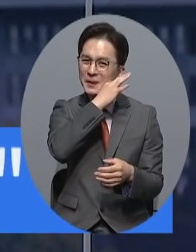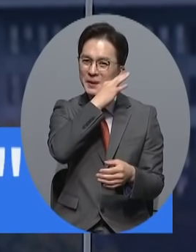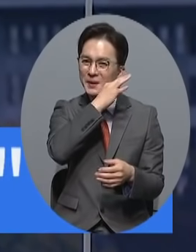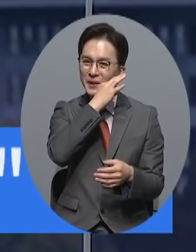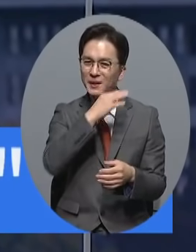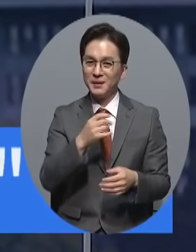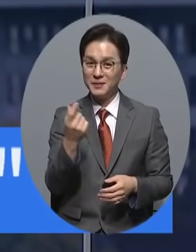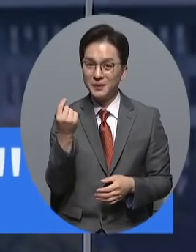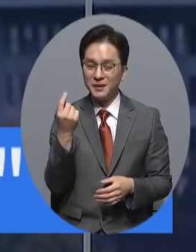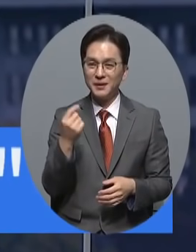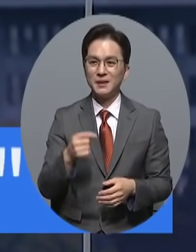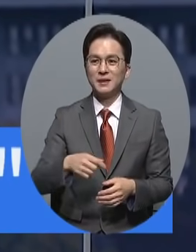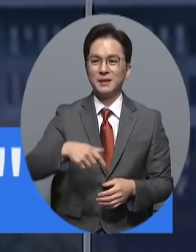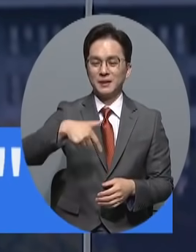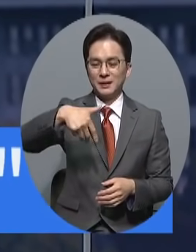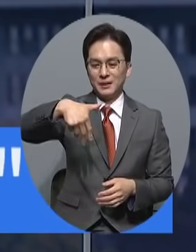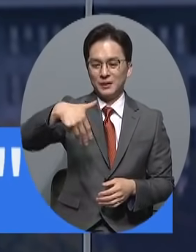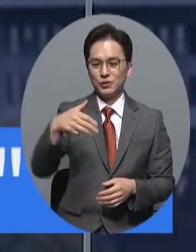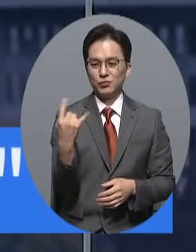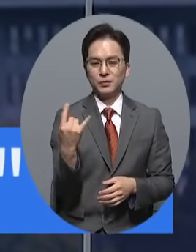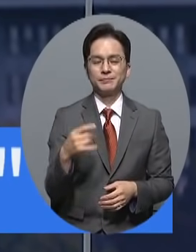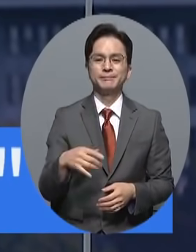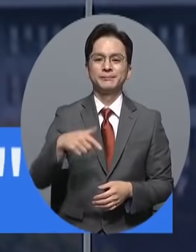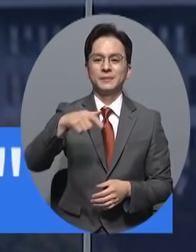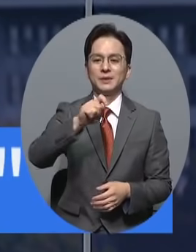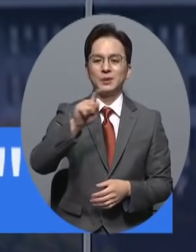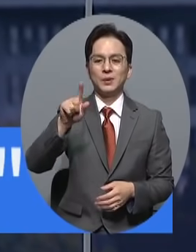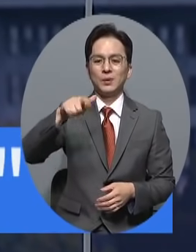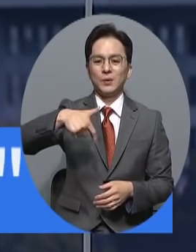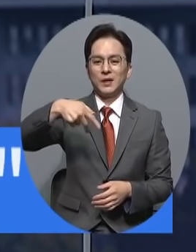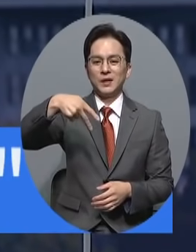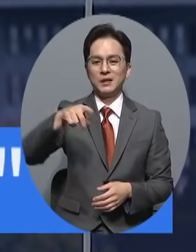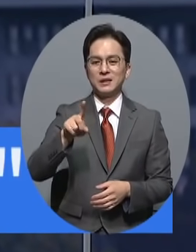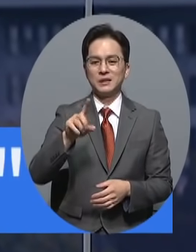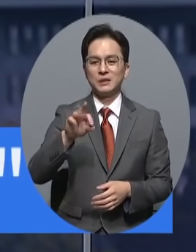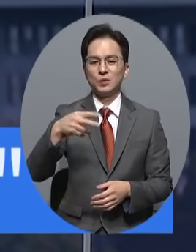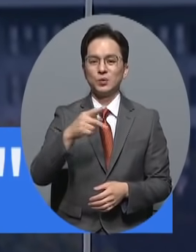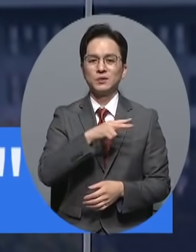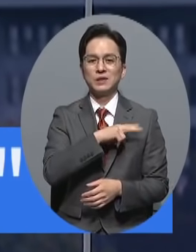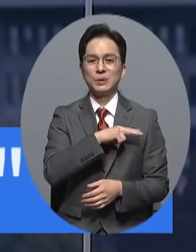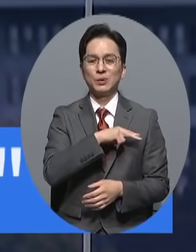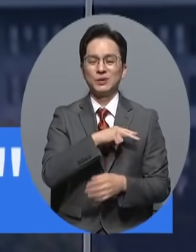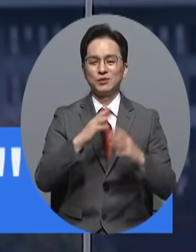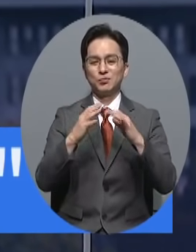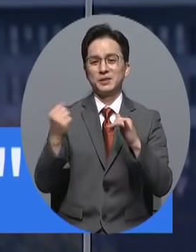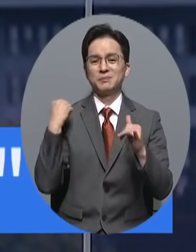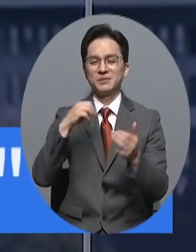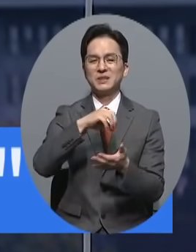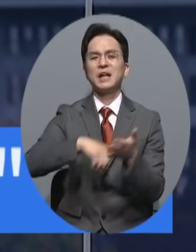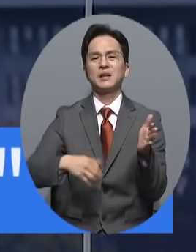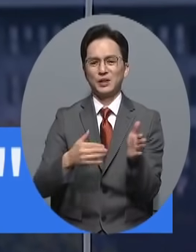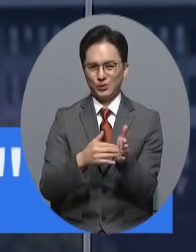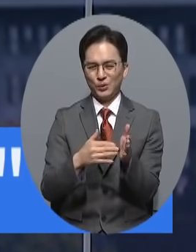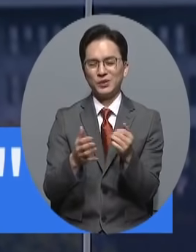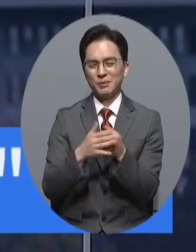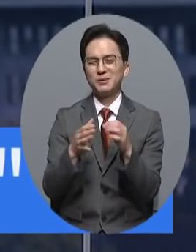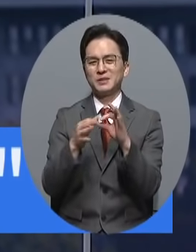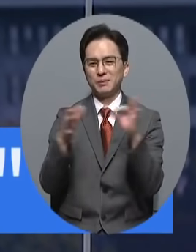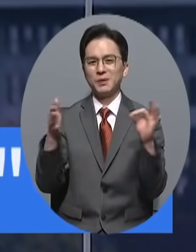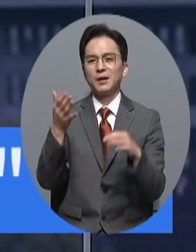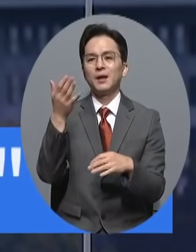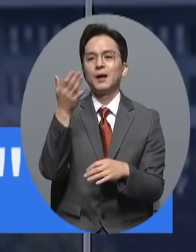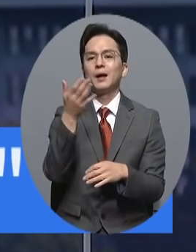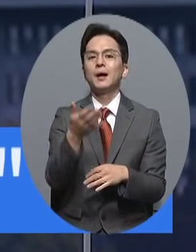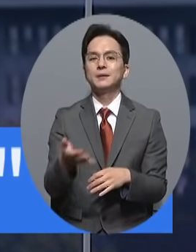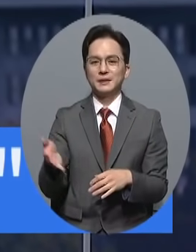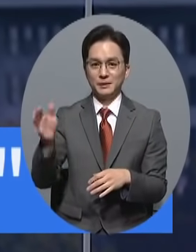탈당을 해서 지금은 당원도 아니고 뭐 국민의힘 소속 아닙니다만은 정말 제가 보기에는 이 부분에 대해서 국민의 분노는 지금 정말